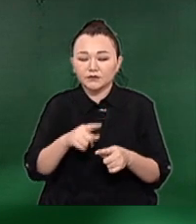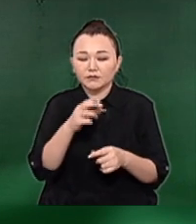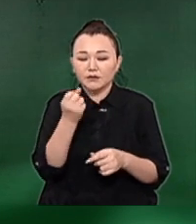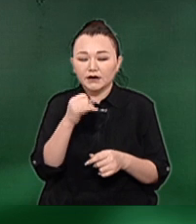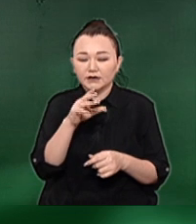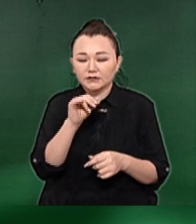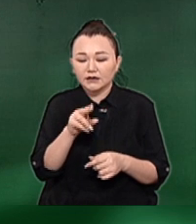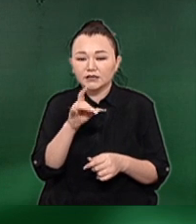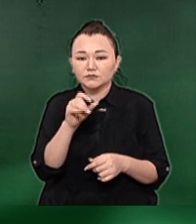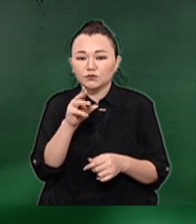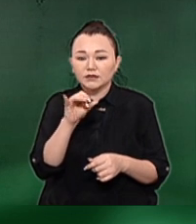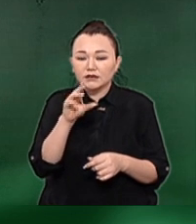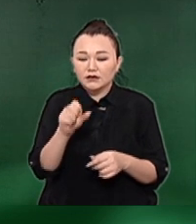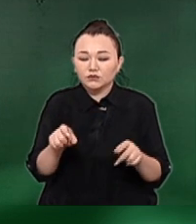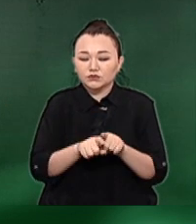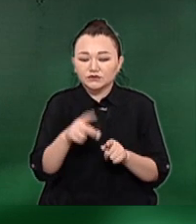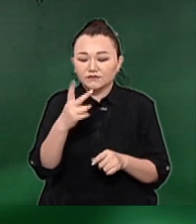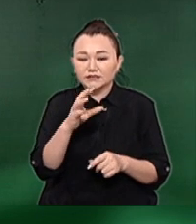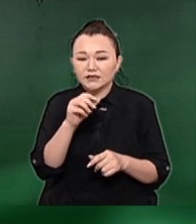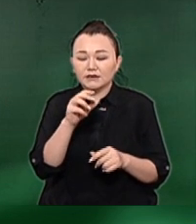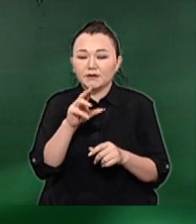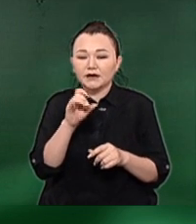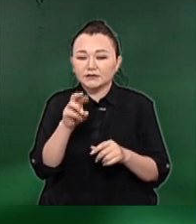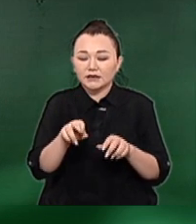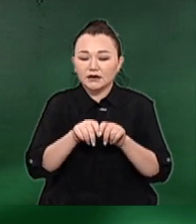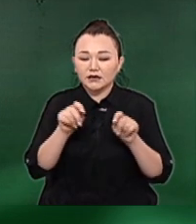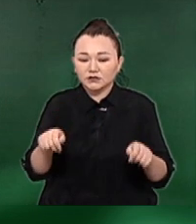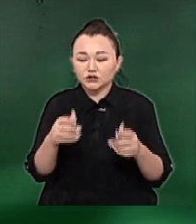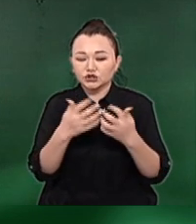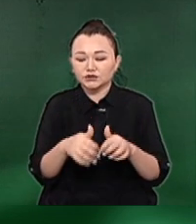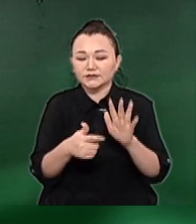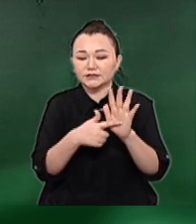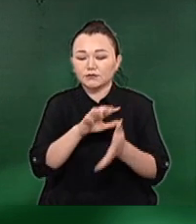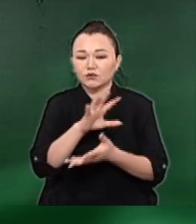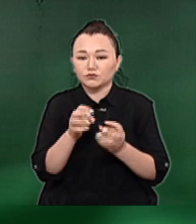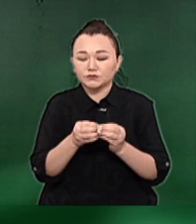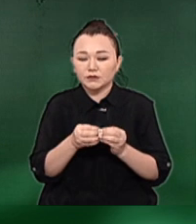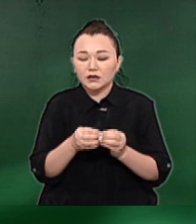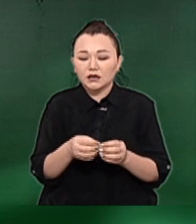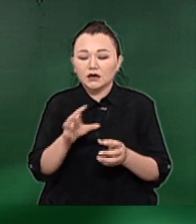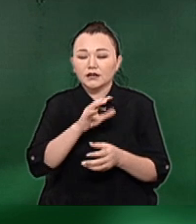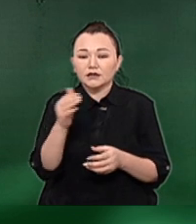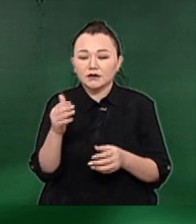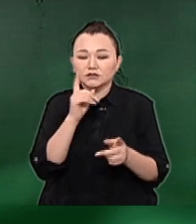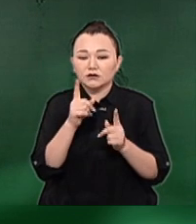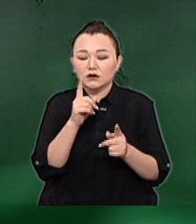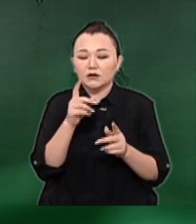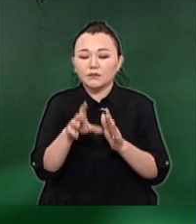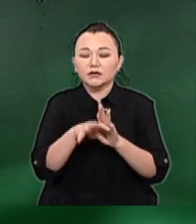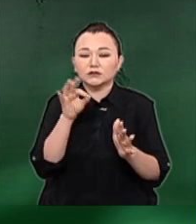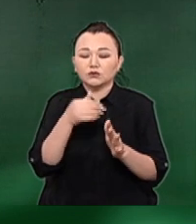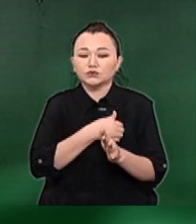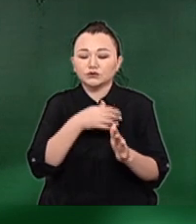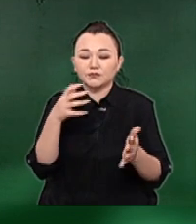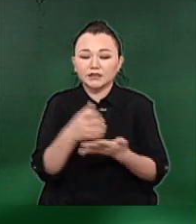байтақ республика секілді тағы 2 саяси ұйым қосылып, партиялар саны 7-ге жетті. Ал олардың мәжіліске өтуіне қажетті